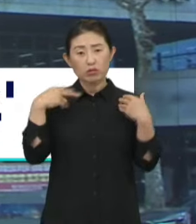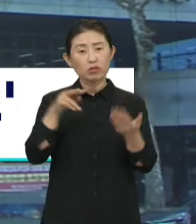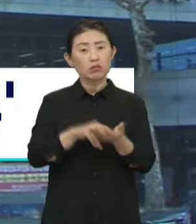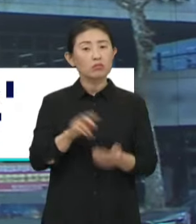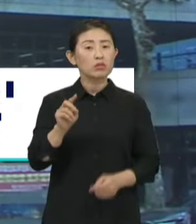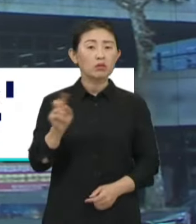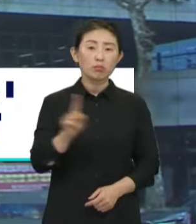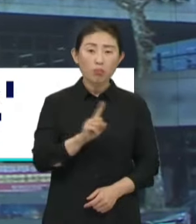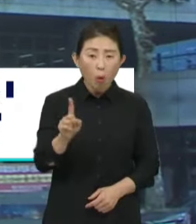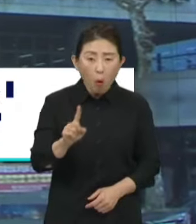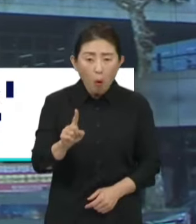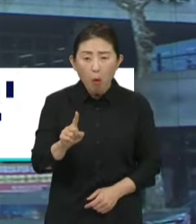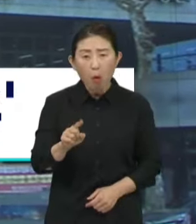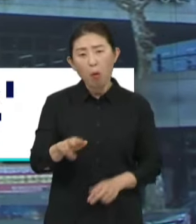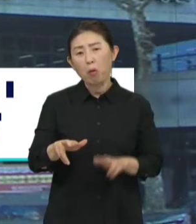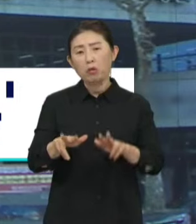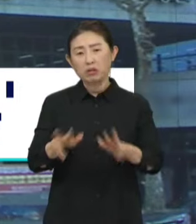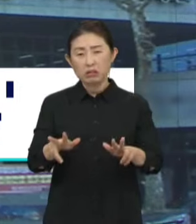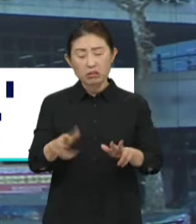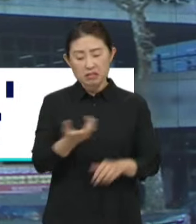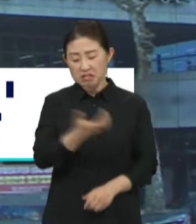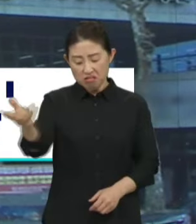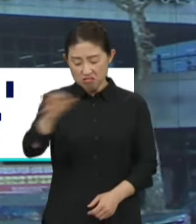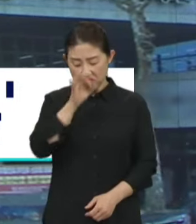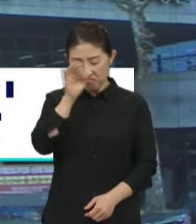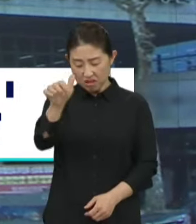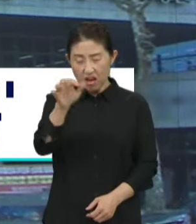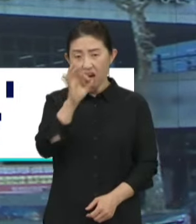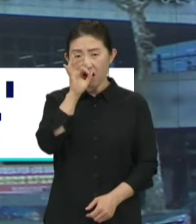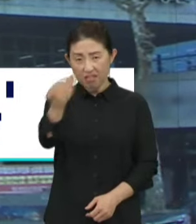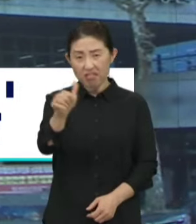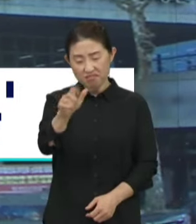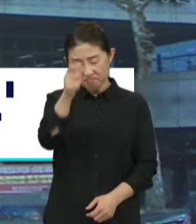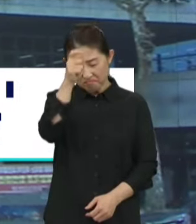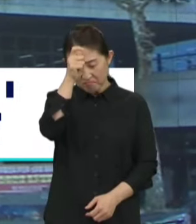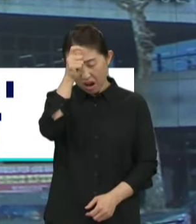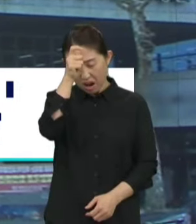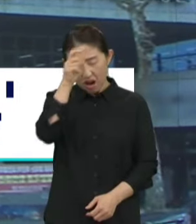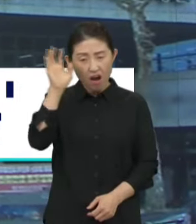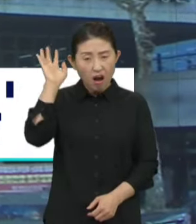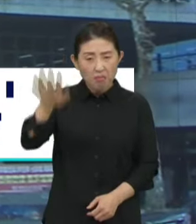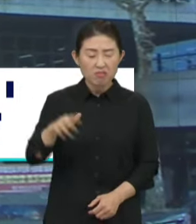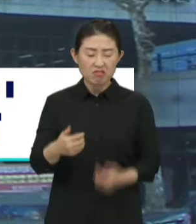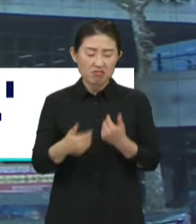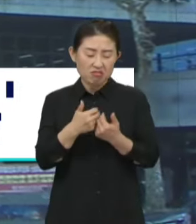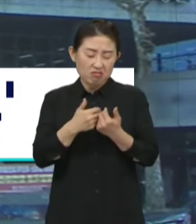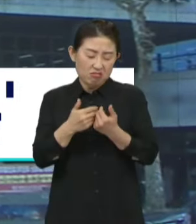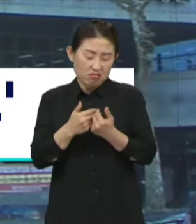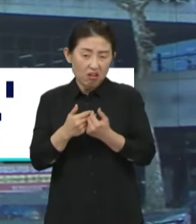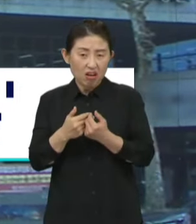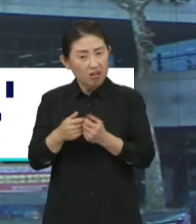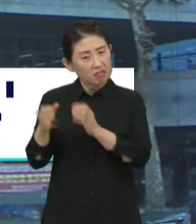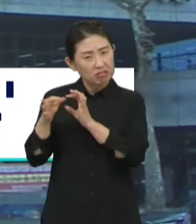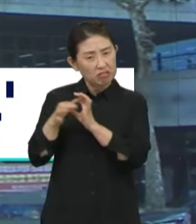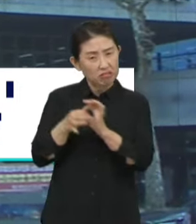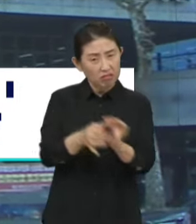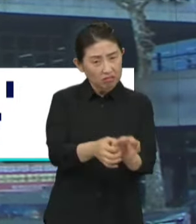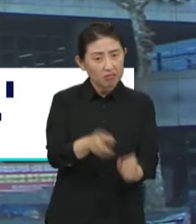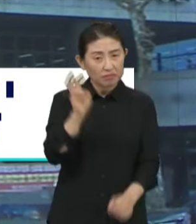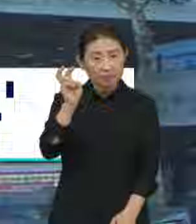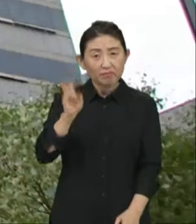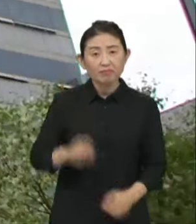타협이 미봉책에 불가하다며 이전 불가를 고수하고 있어서 또 다른 갈등이 우려되고 있습니다 김철진